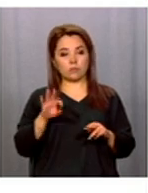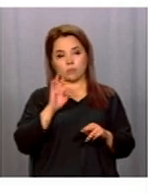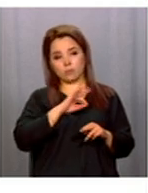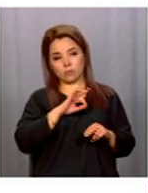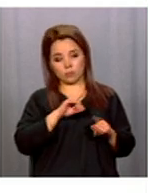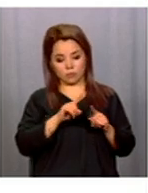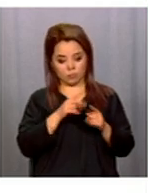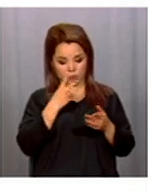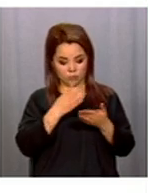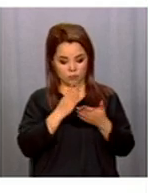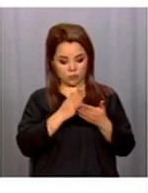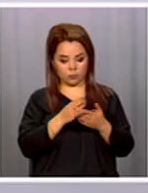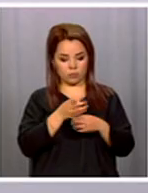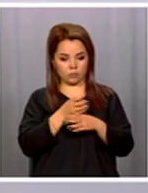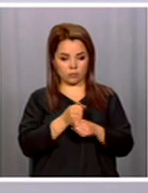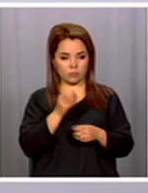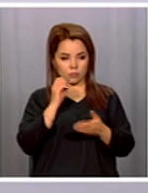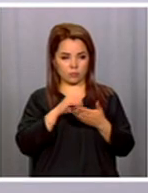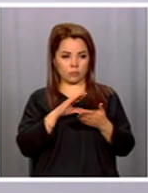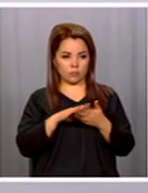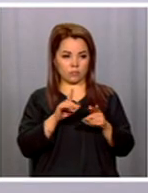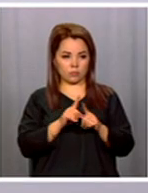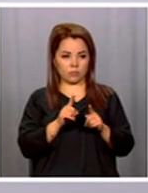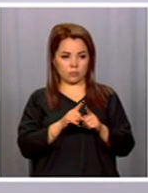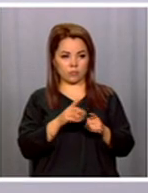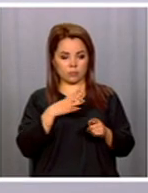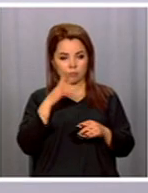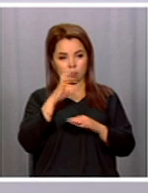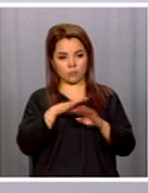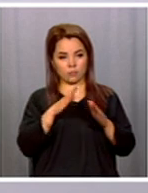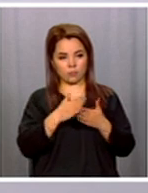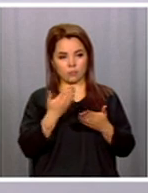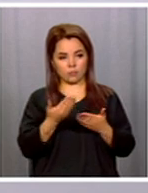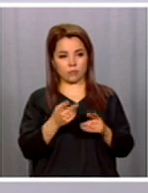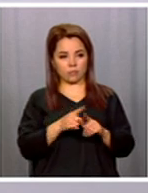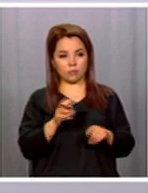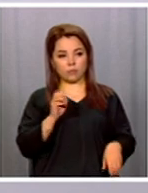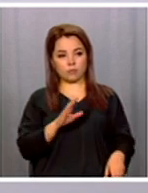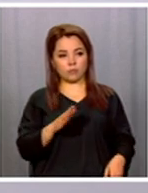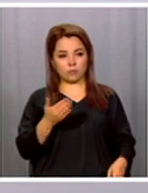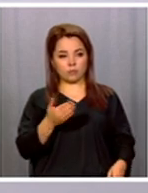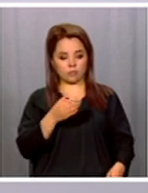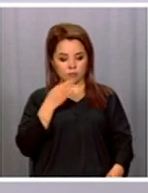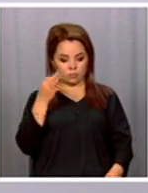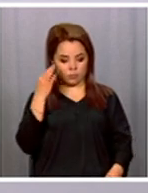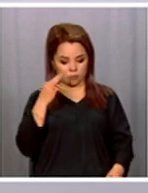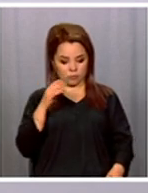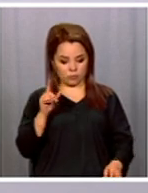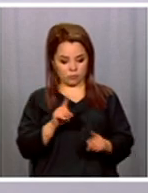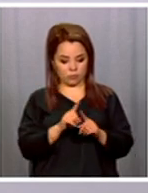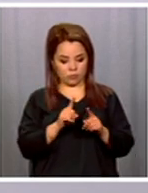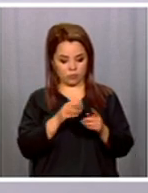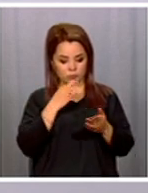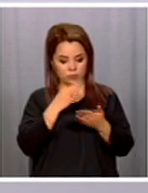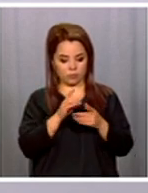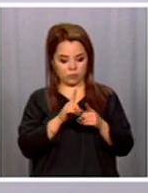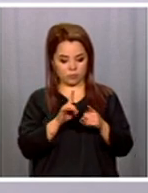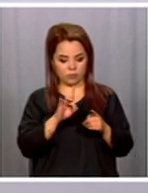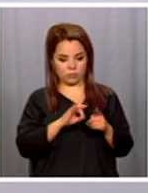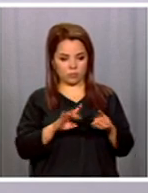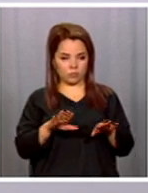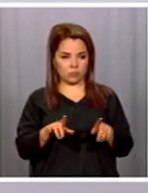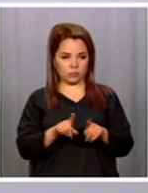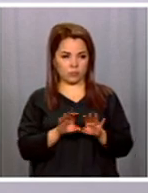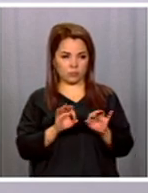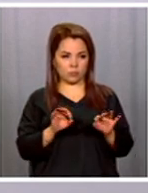пайдаланылады, бірақ олардың саны қысқарту қарастырып жатқан елдерде бар екен. Ол мысалы Еуропадағы Германия Федеративтік Республикасын